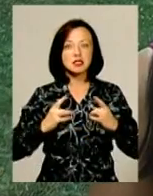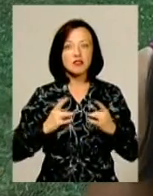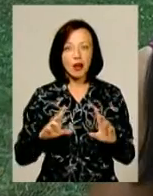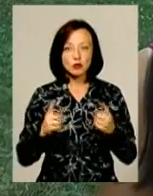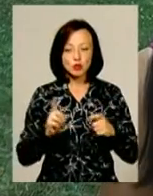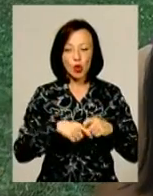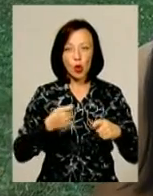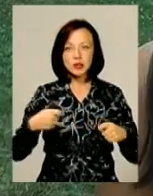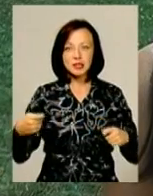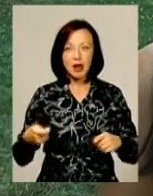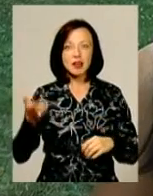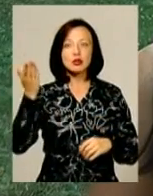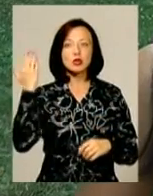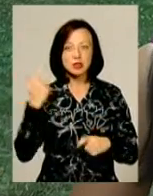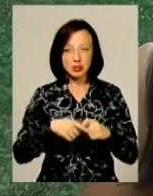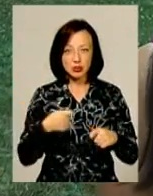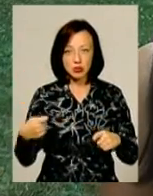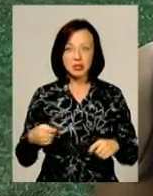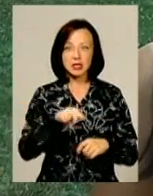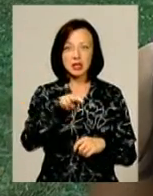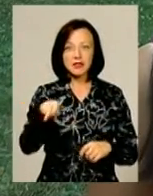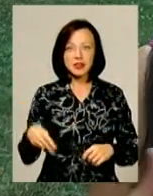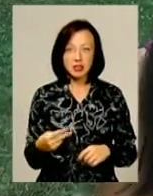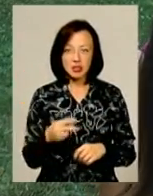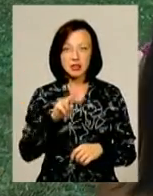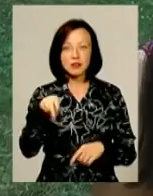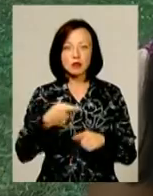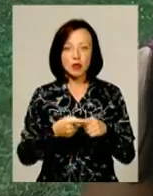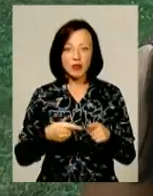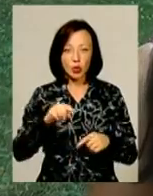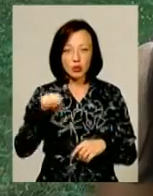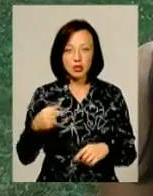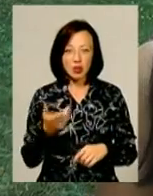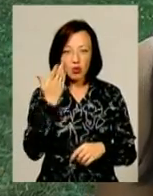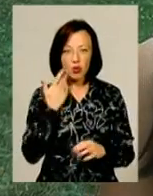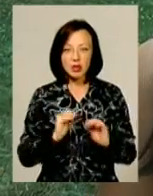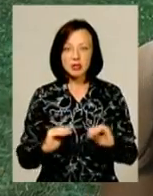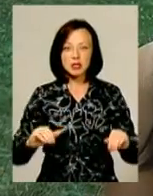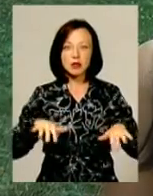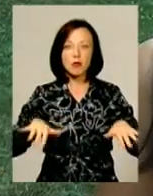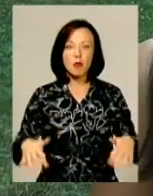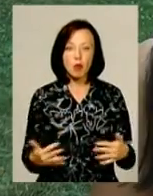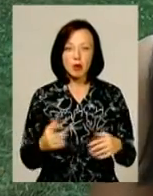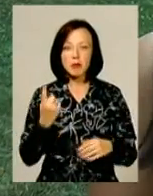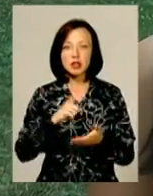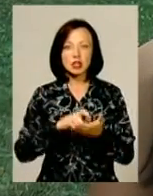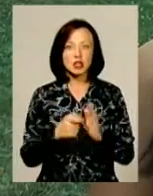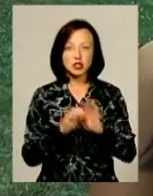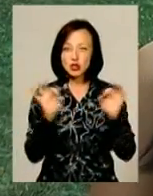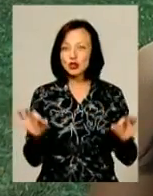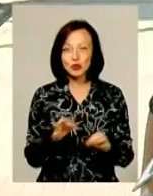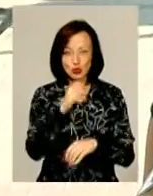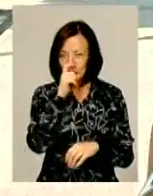чогось його розтягують, і тоді розтягували на 2 години, на 2,5 години, коли діти моряться, першокласники нічого